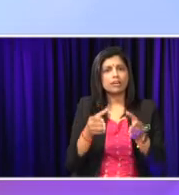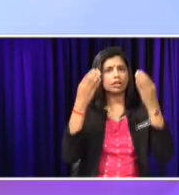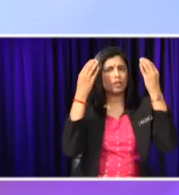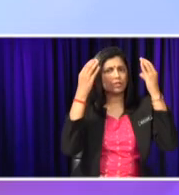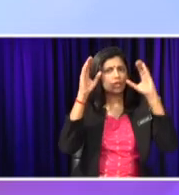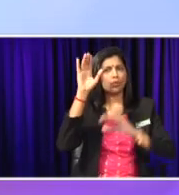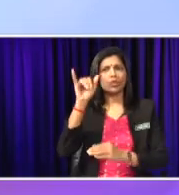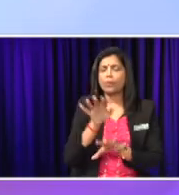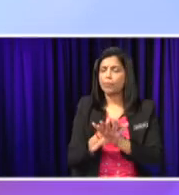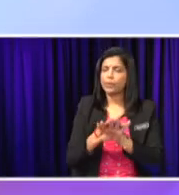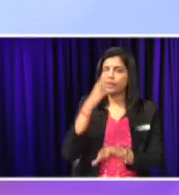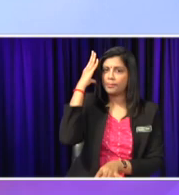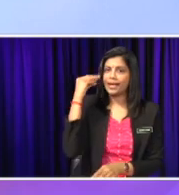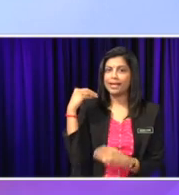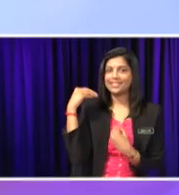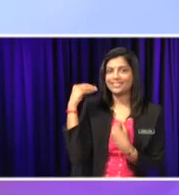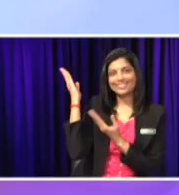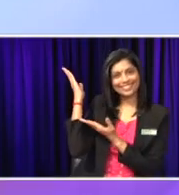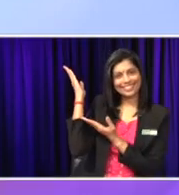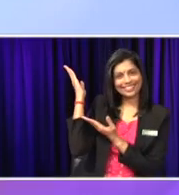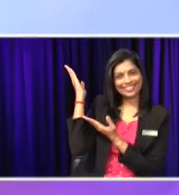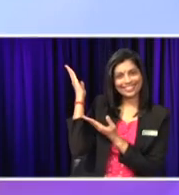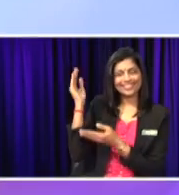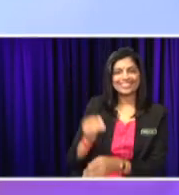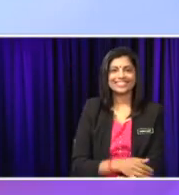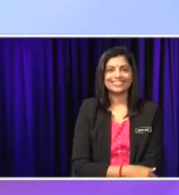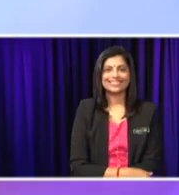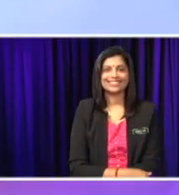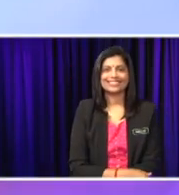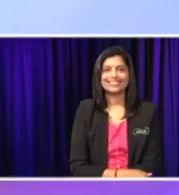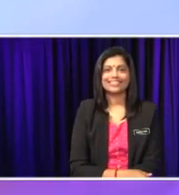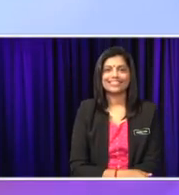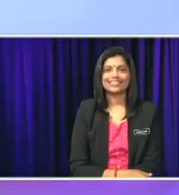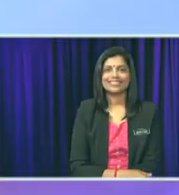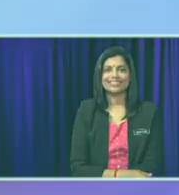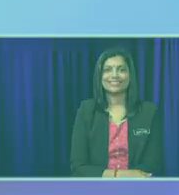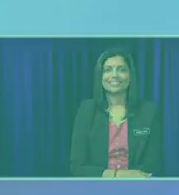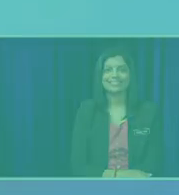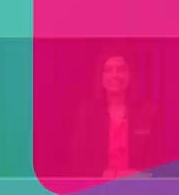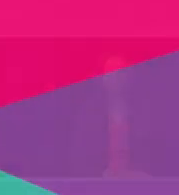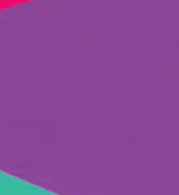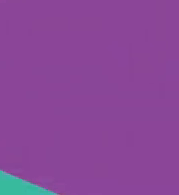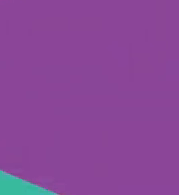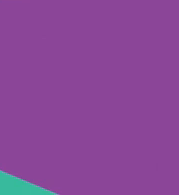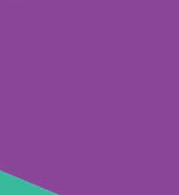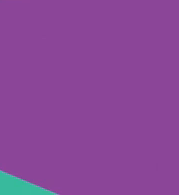berpengalaman Ayo kita berkenalan dengan beliau saksikan beliau dulu silakan ibu